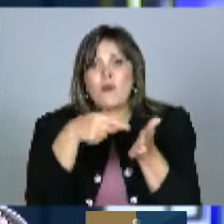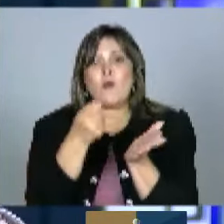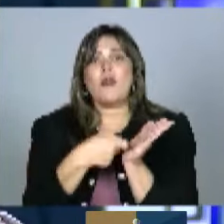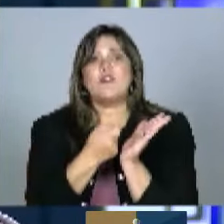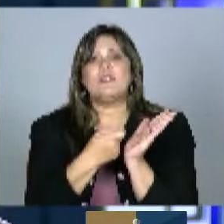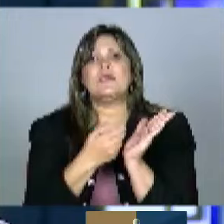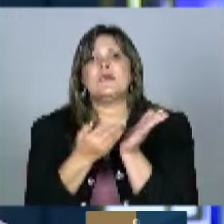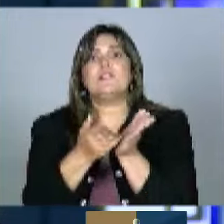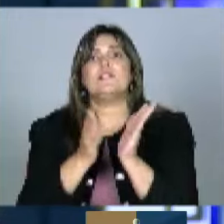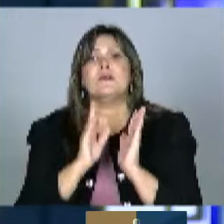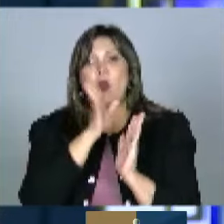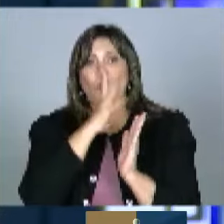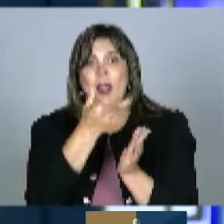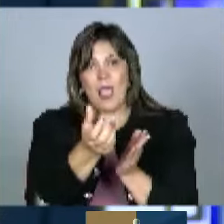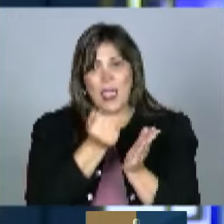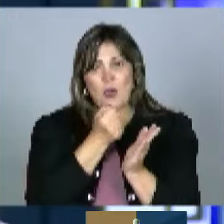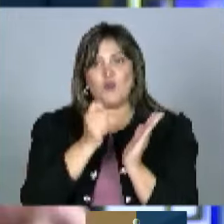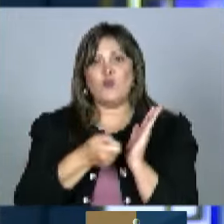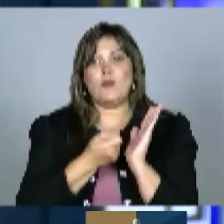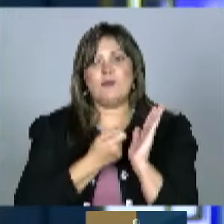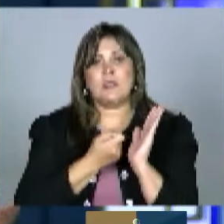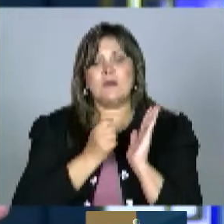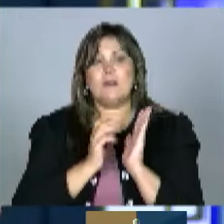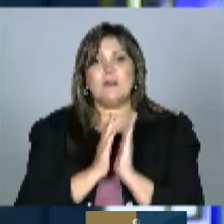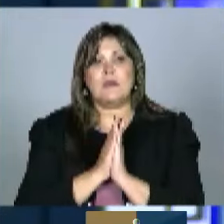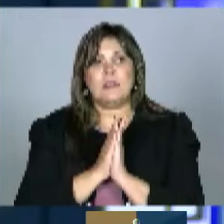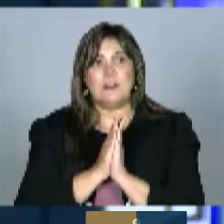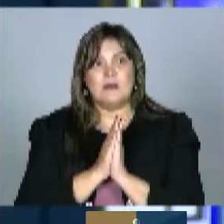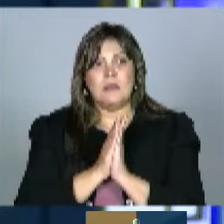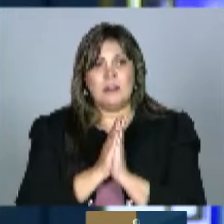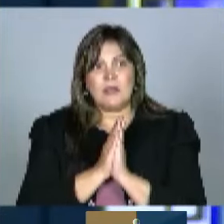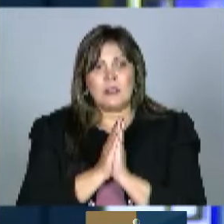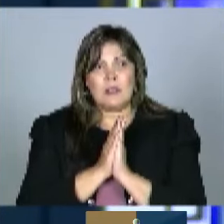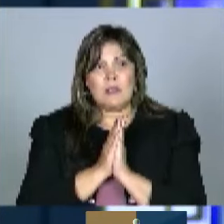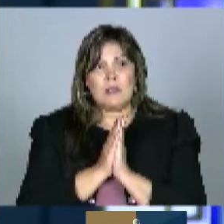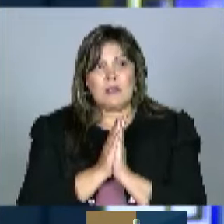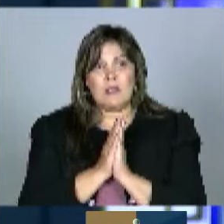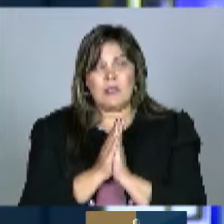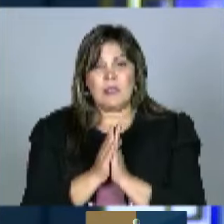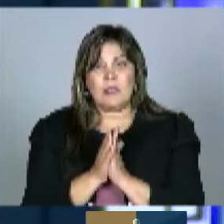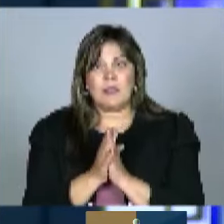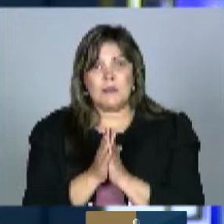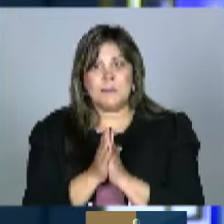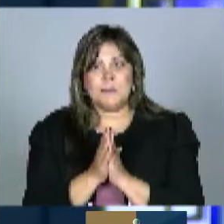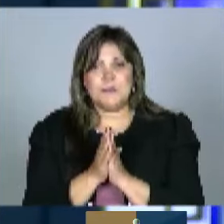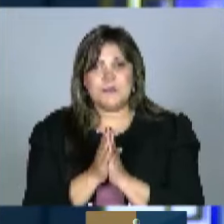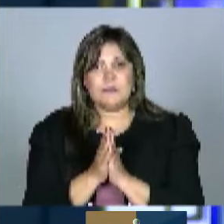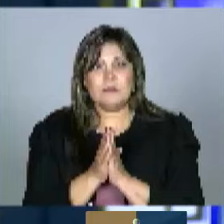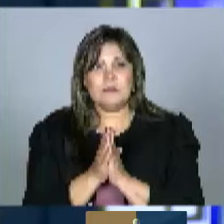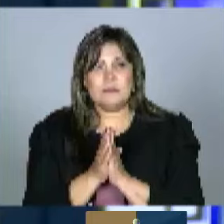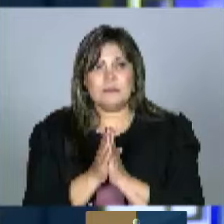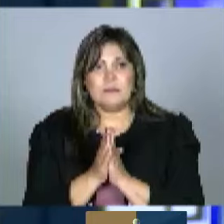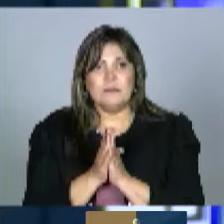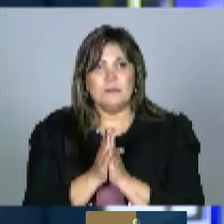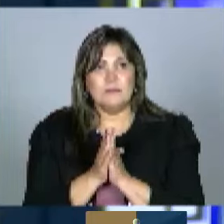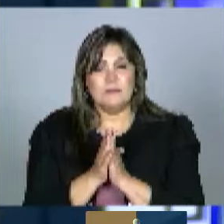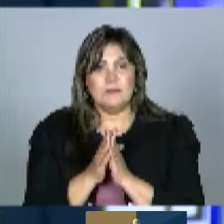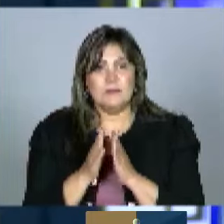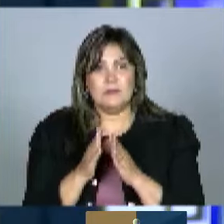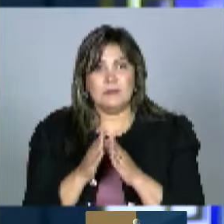يرض يا فم ايه ممكن الموظف يرفض لا لا لا يمكن اه ازاي يعني ممكن انت مش